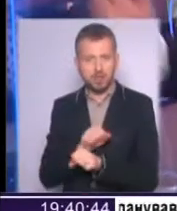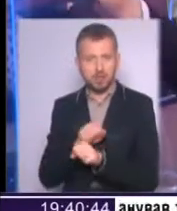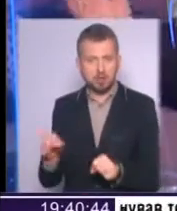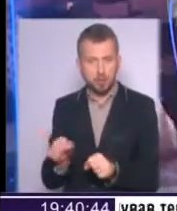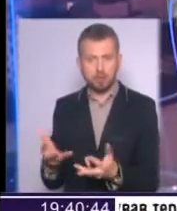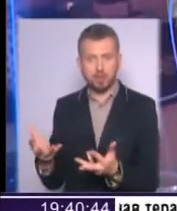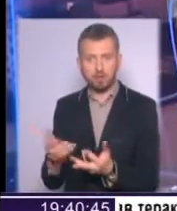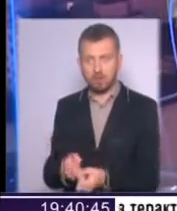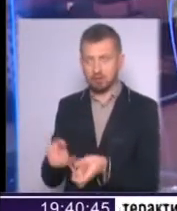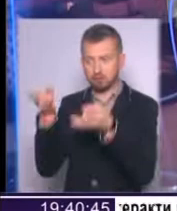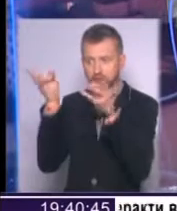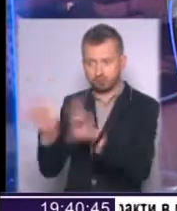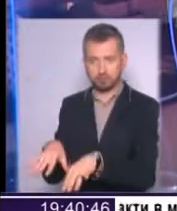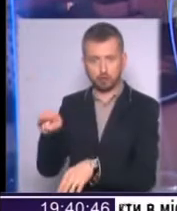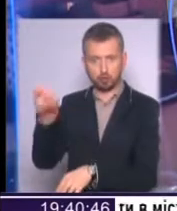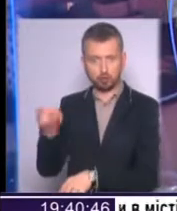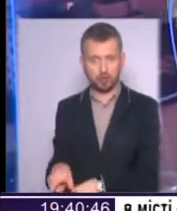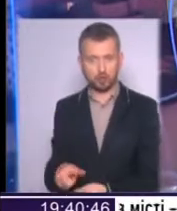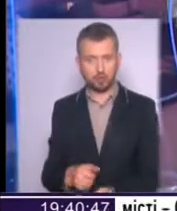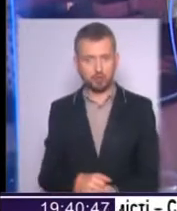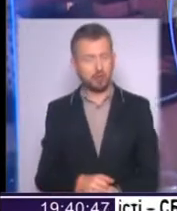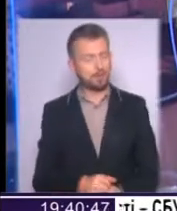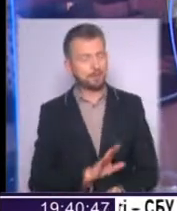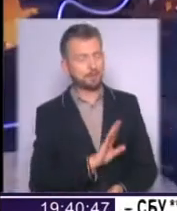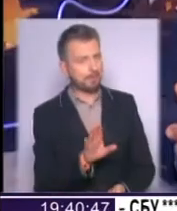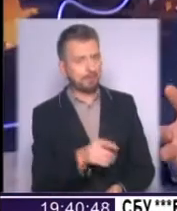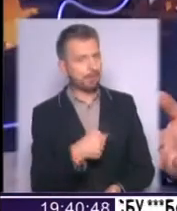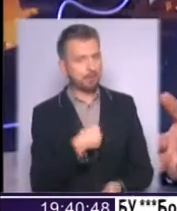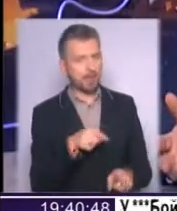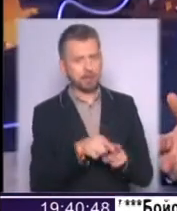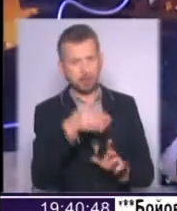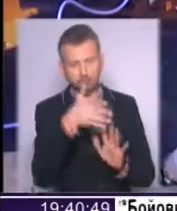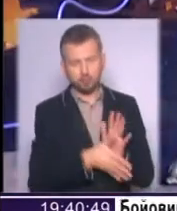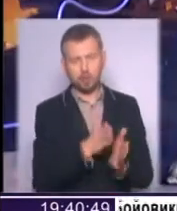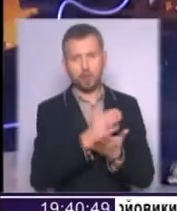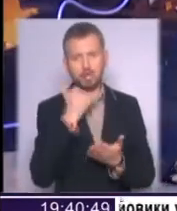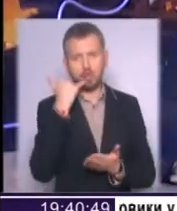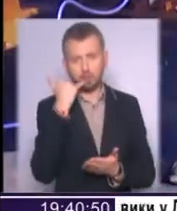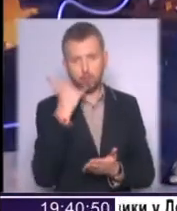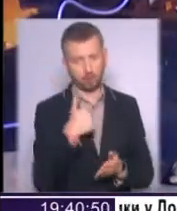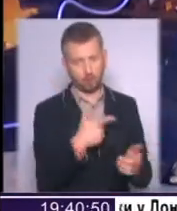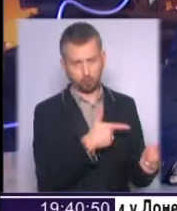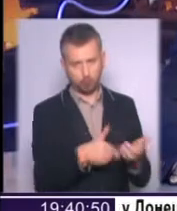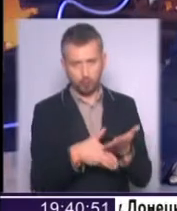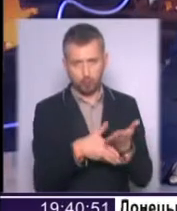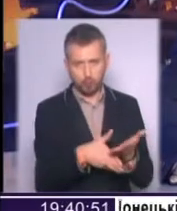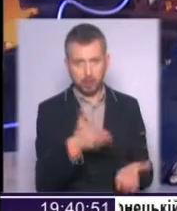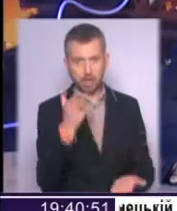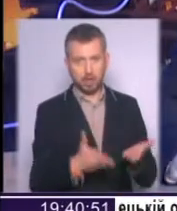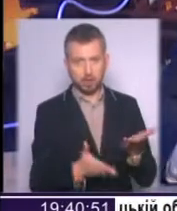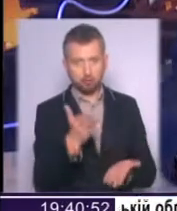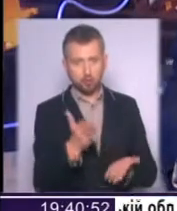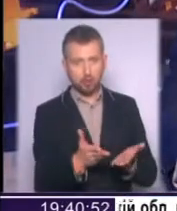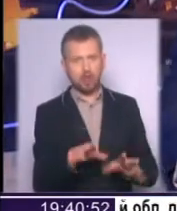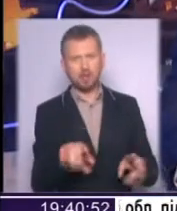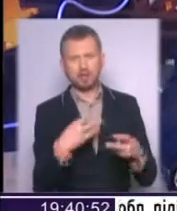на призволяще кинути за великим рахунком цю людину. Півтора... Як ні, вважаєте? Дивіться, я так розумію, є телефон, да? я готовий допомогти. Так, так. Якщо не